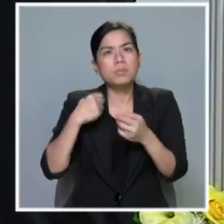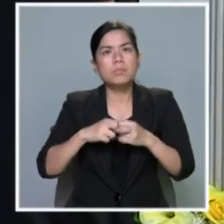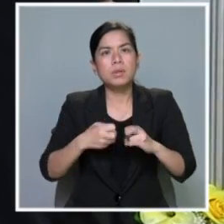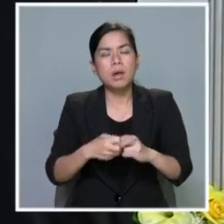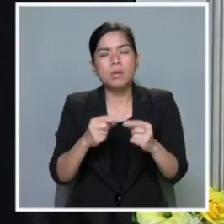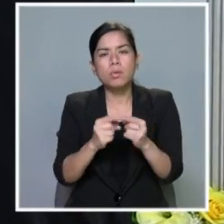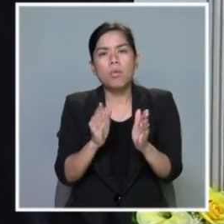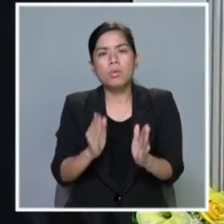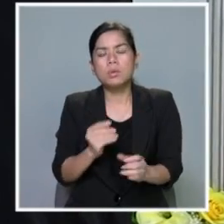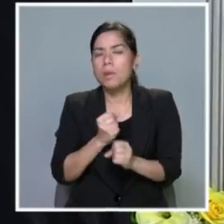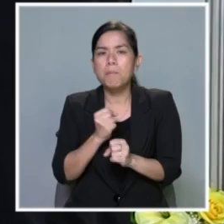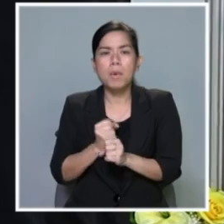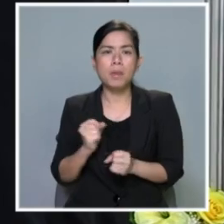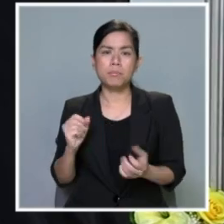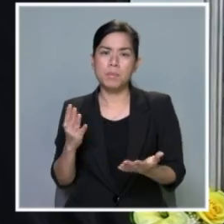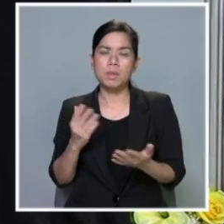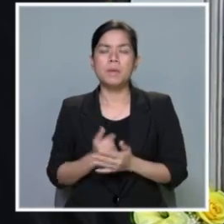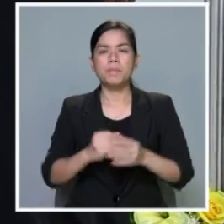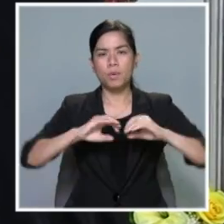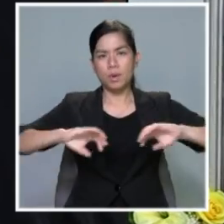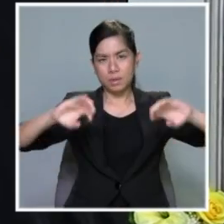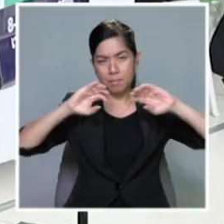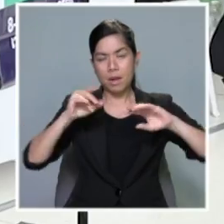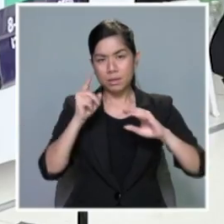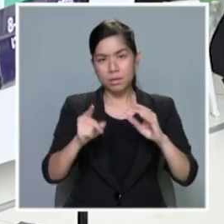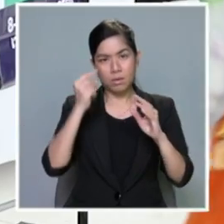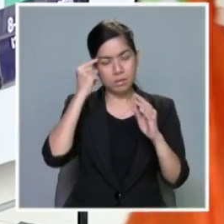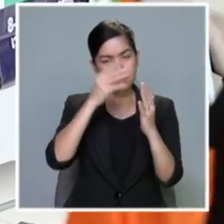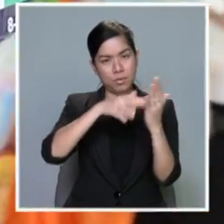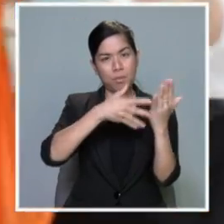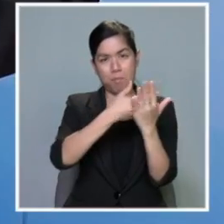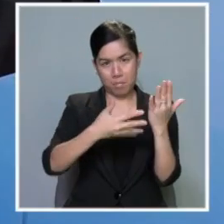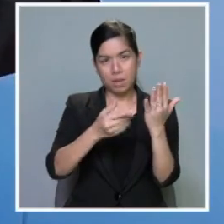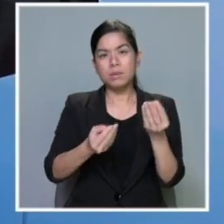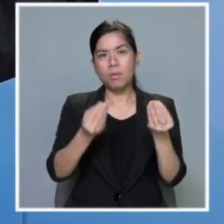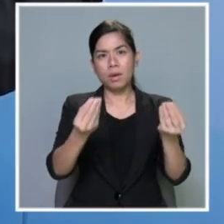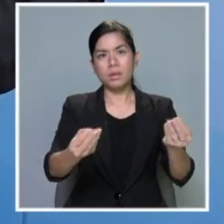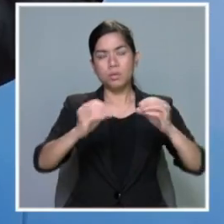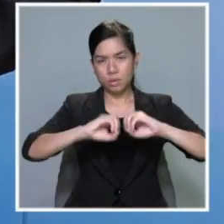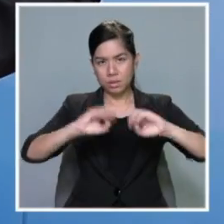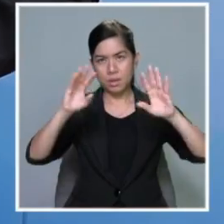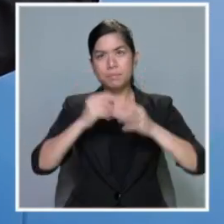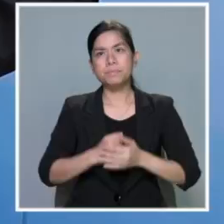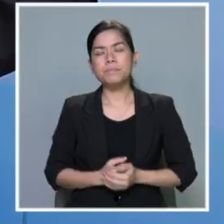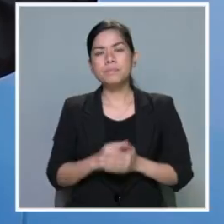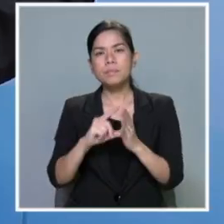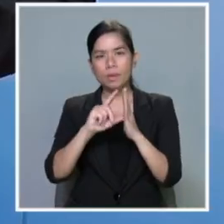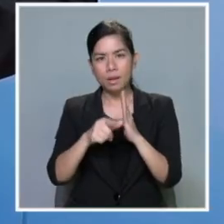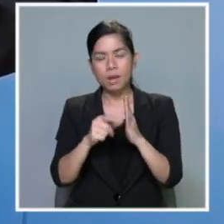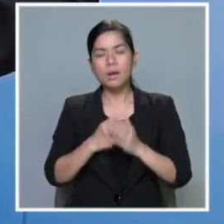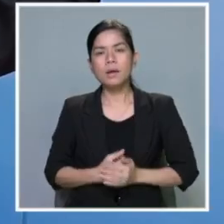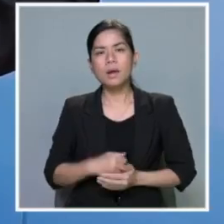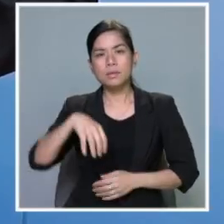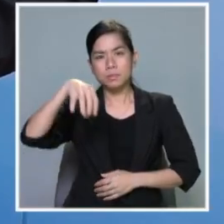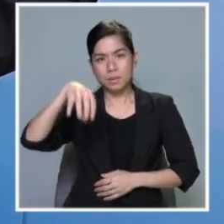าดังกล่าวภาครัฐจึงควรกำหนดนโยบายรองรับให้ชัดเจนนายทศพรสิริสัมพันธ์เลขาธิการสำนักงาน